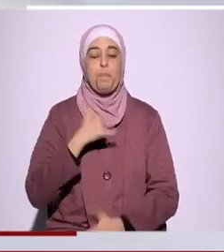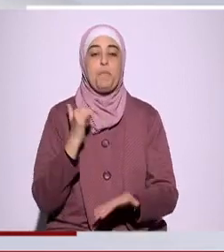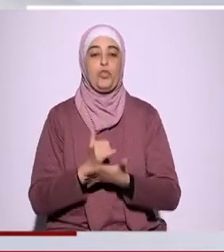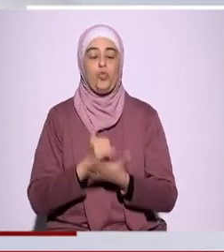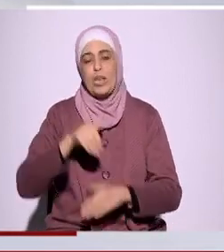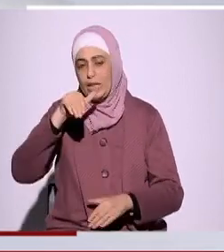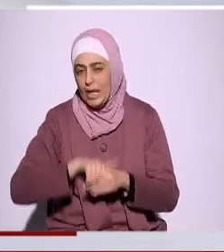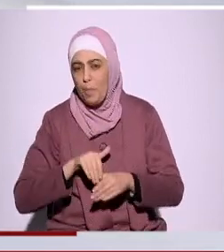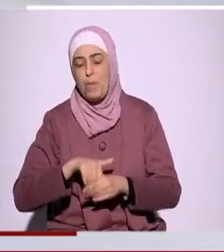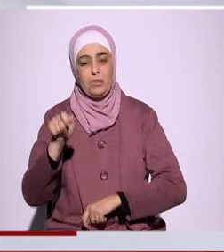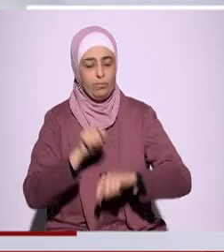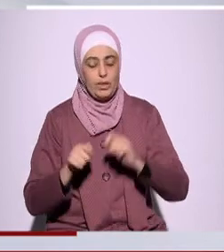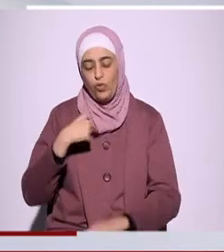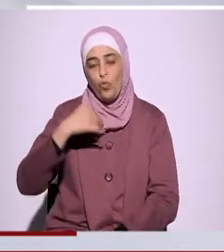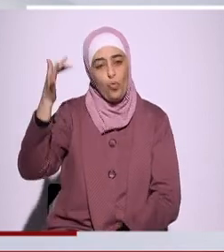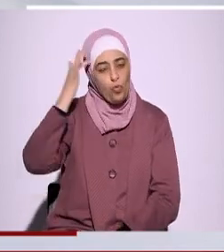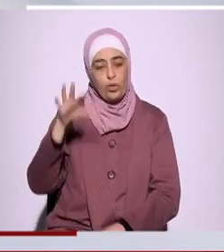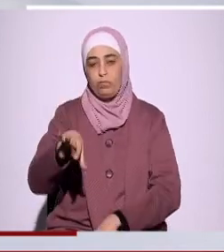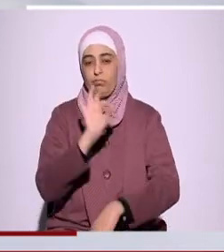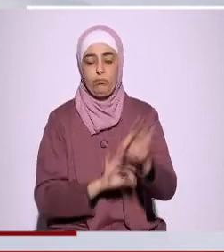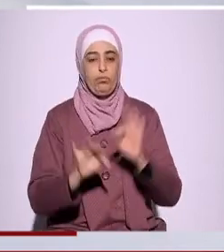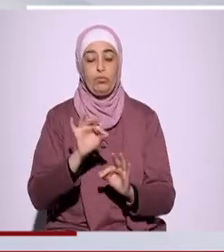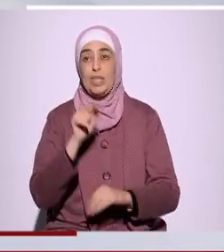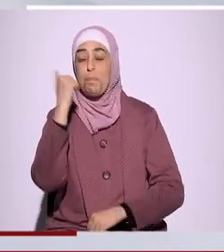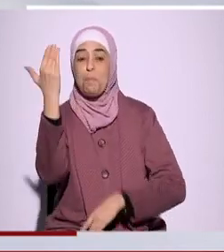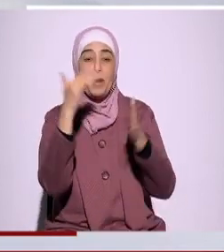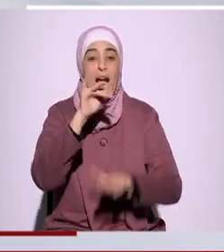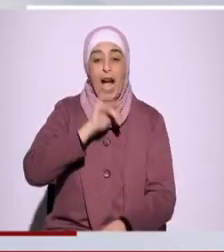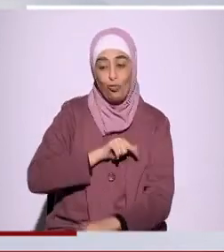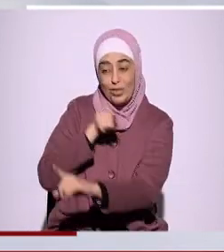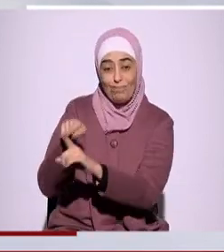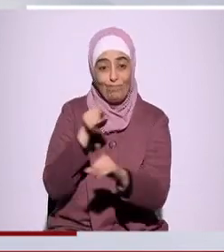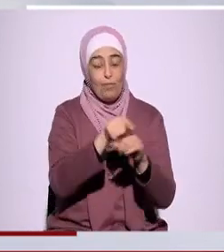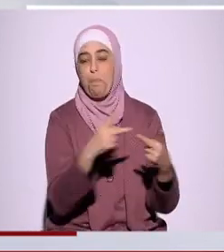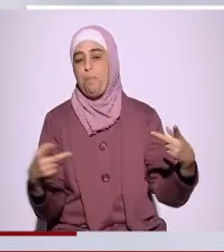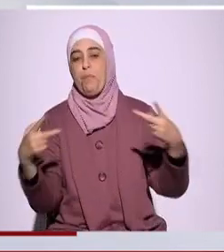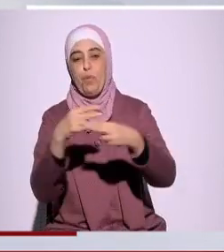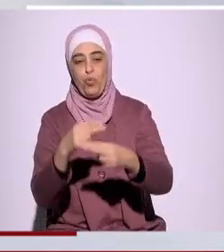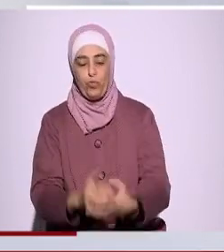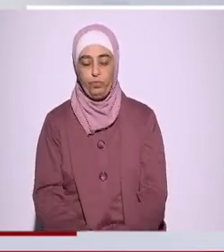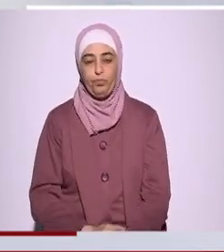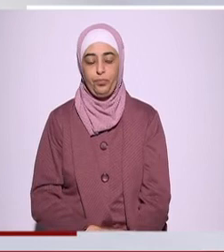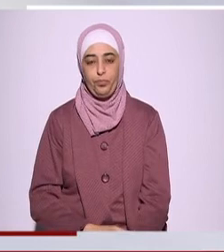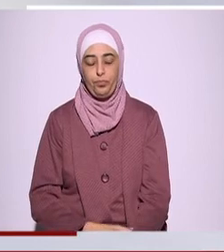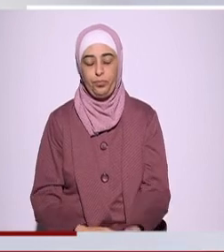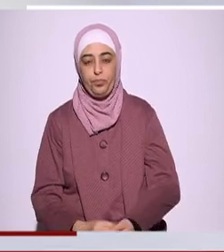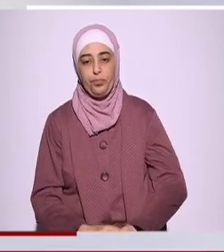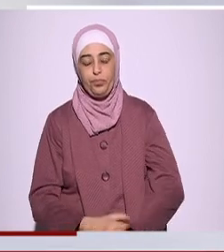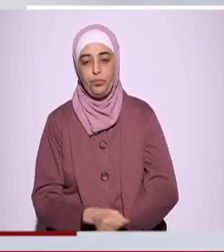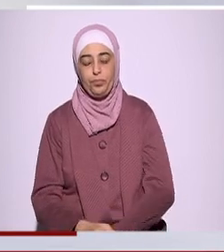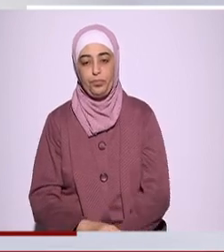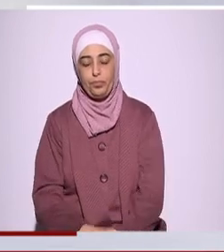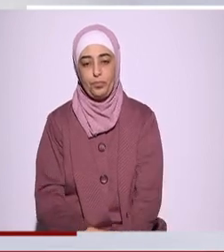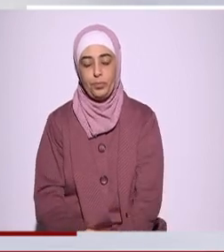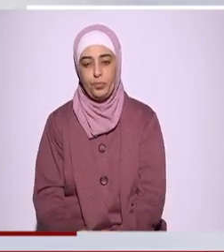نفسه بنفسه وبعيدا عن اي مصالح من الدول الاخرى. الان المجتمع الدولي قد ارسل اشارات